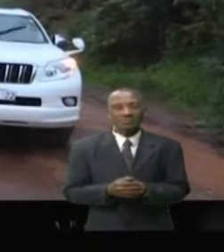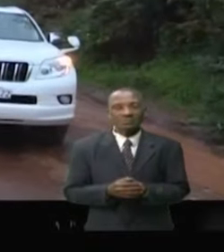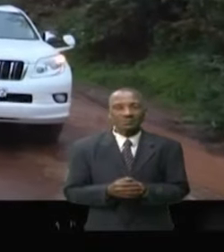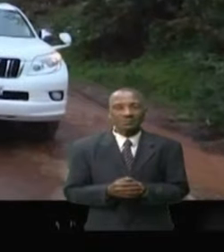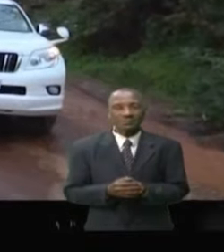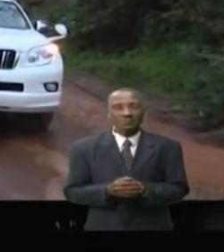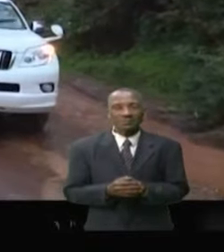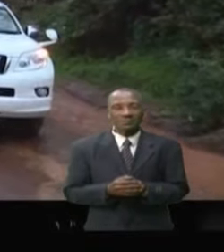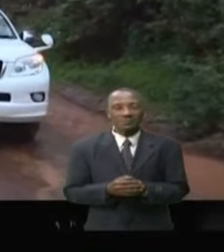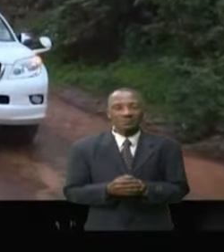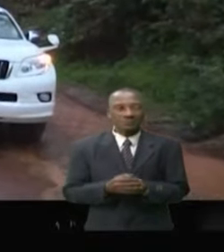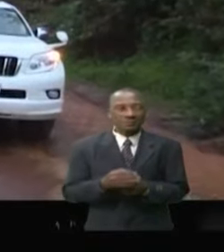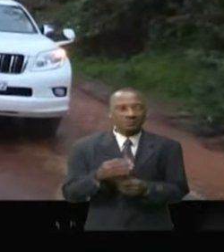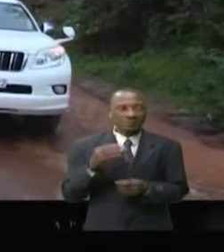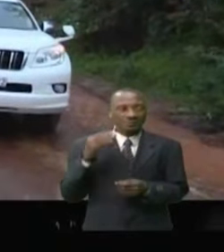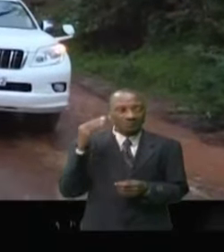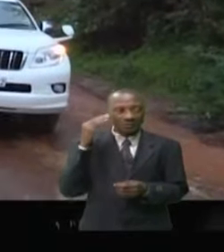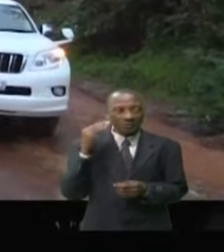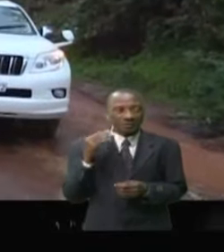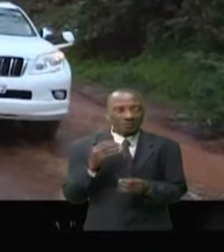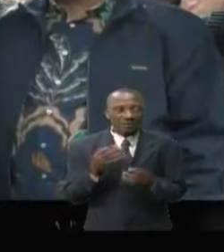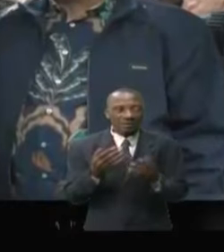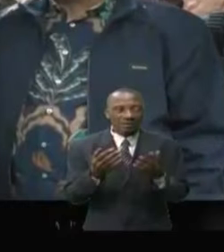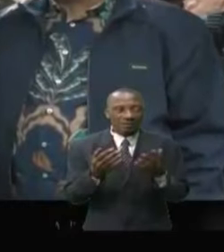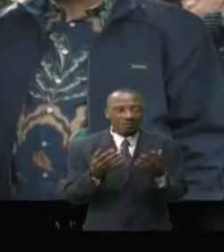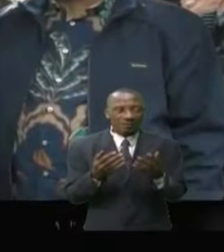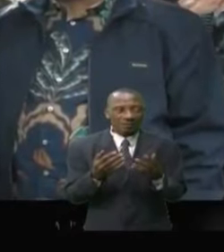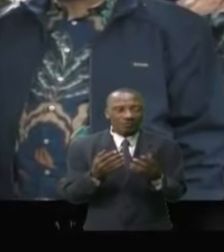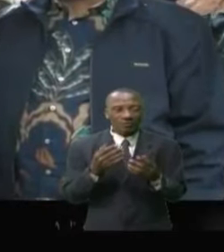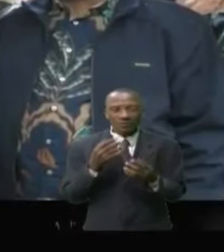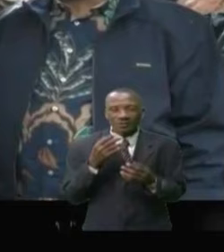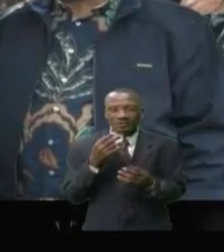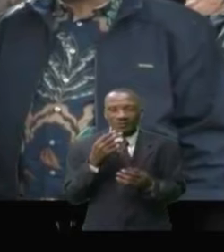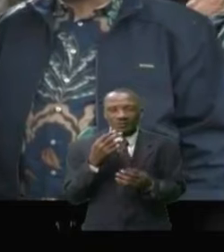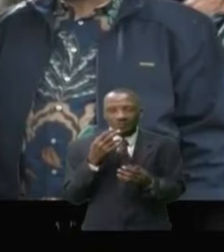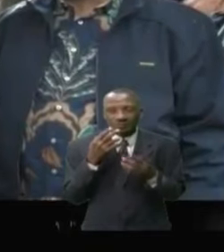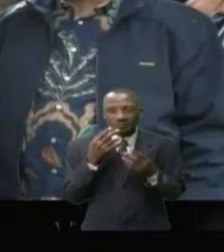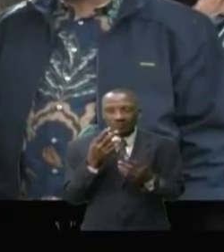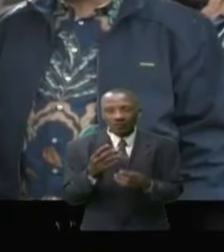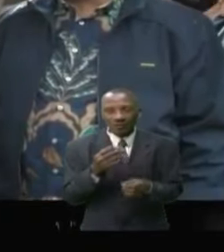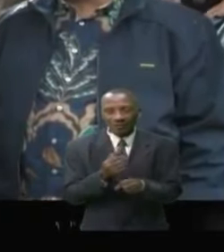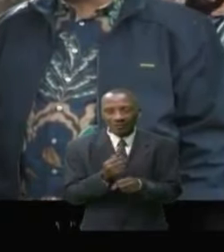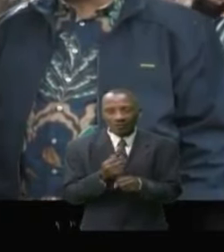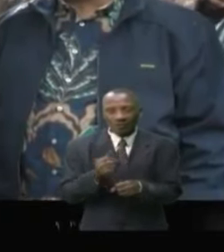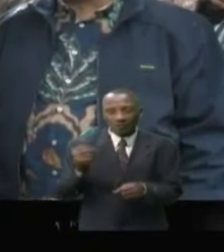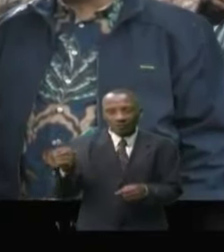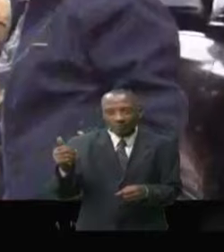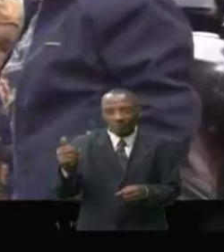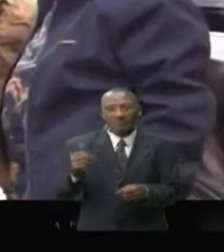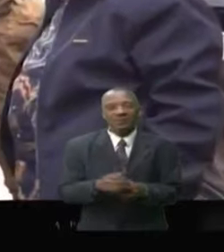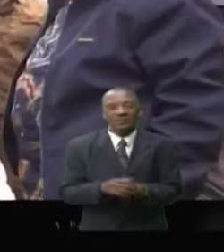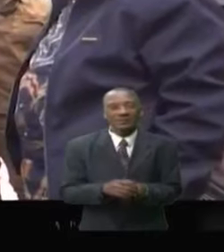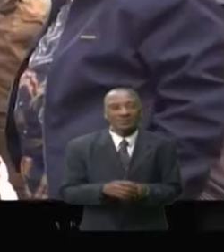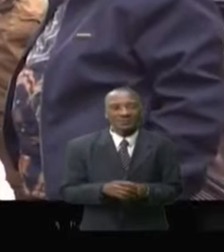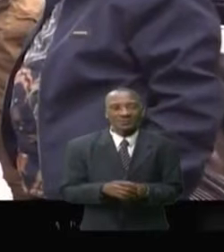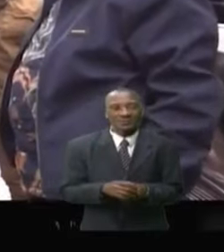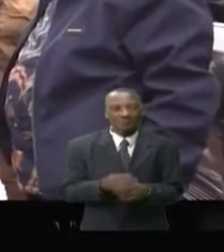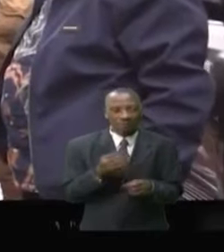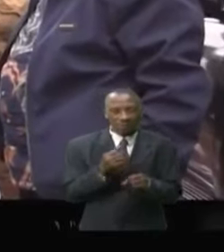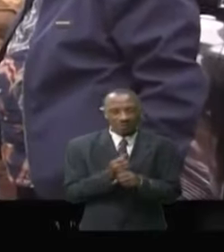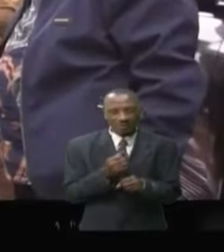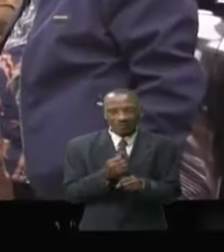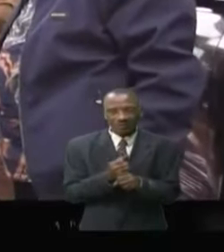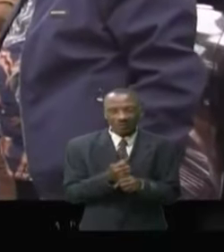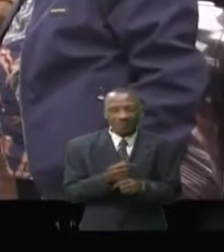ça puisse abîmer la route et nous sommes très confients que dans les délais qui sont prcrits à l'entreprise cette